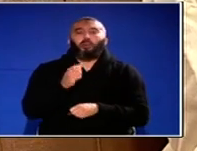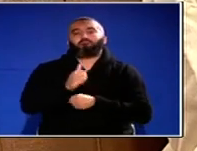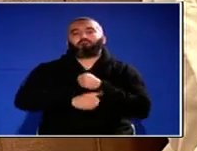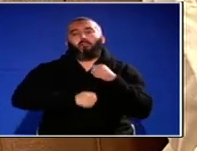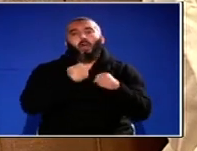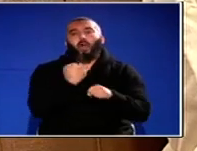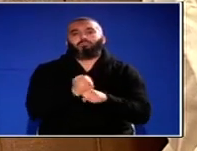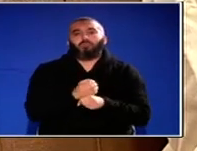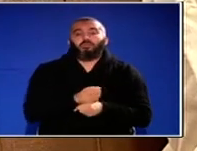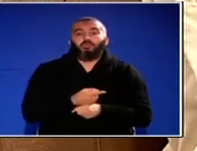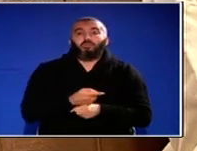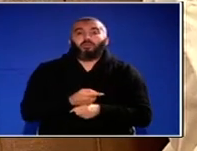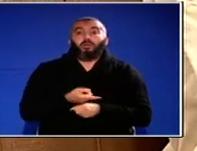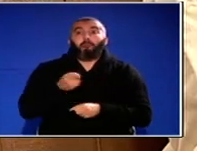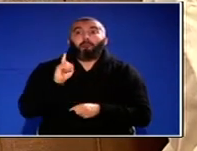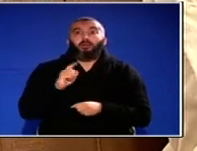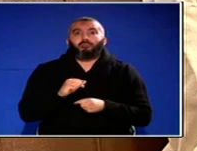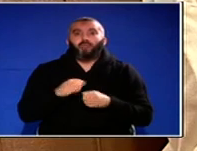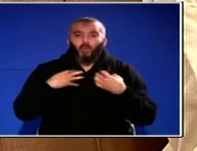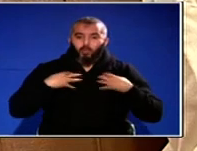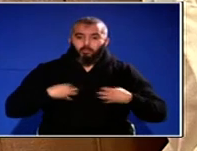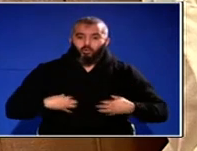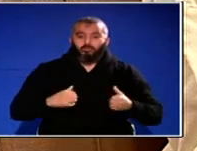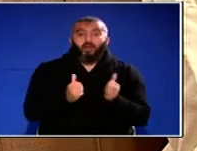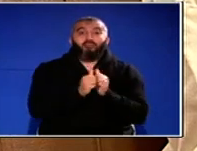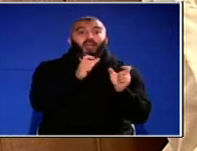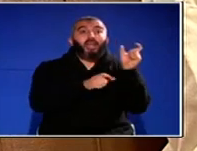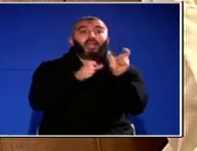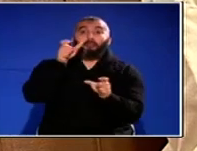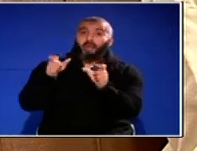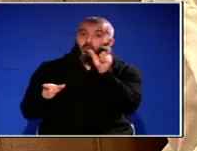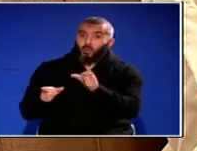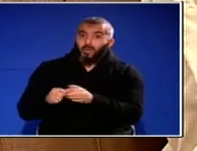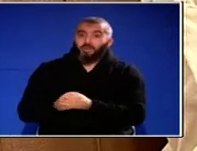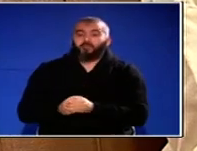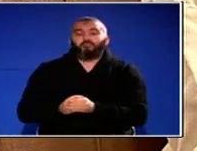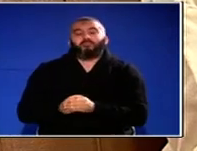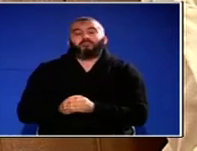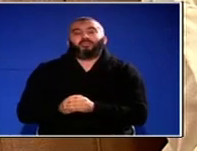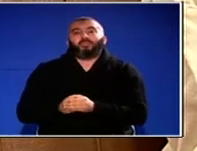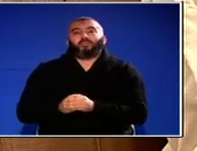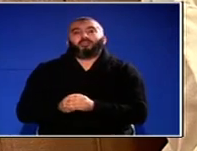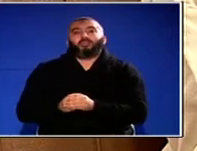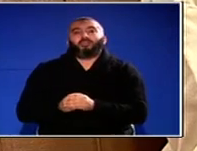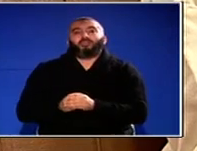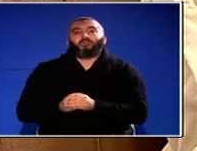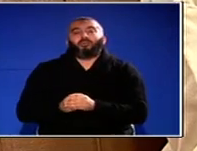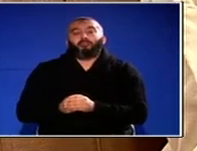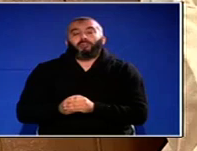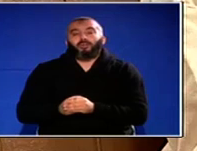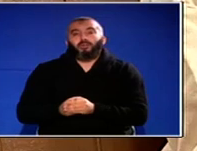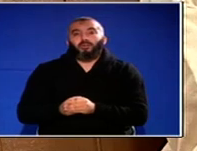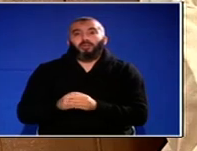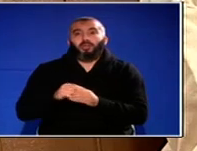لأن المولى عز وجل قال إن عدة الشهور عند الله 12 شهرا في كتاب الله يوم خلق السماوات والأرض منها أربعة حرم